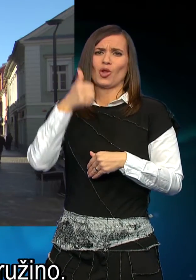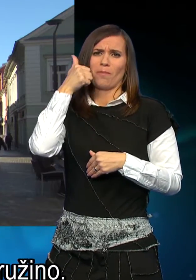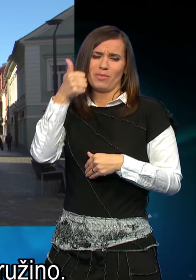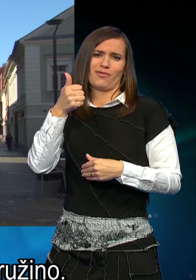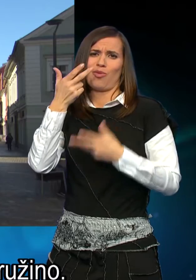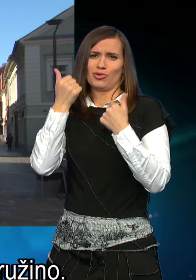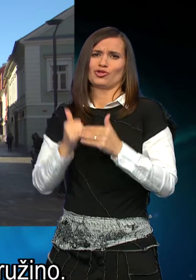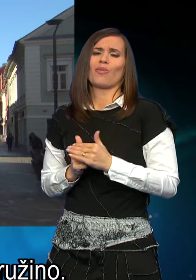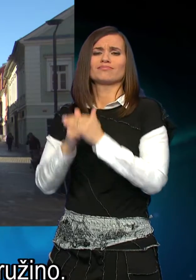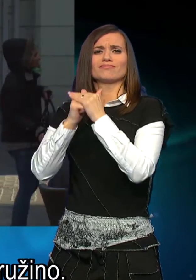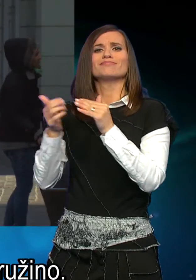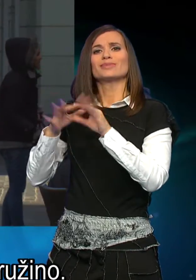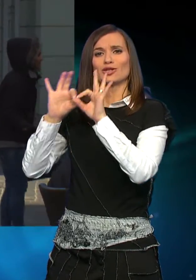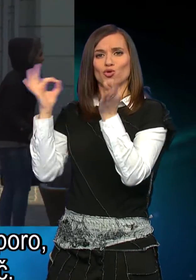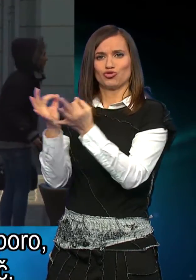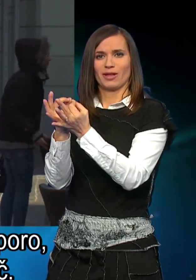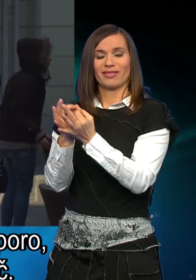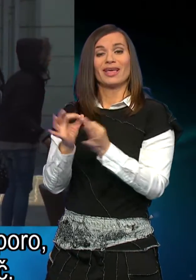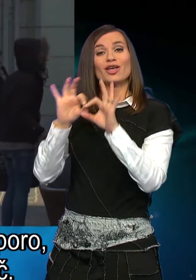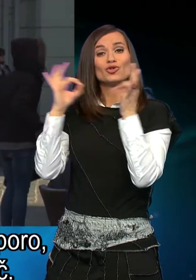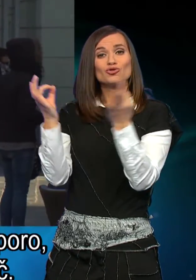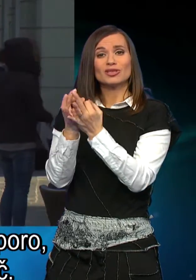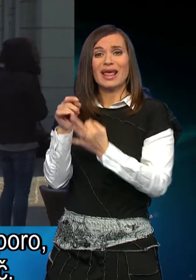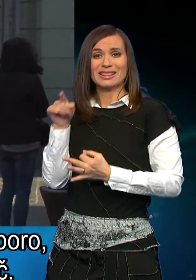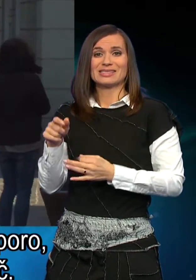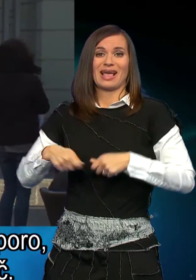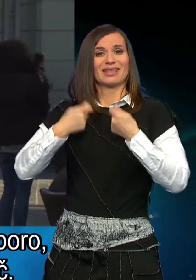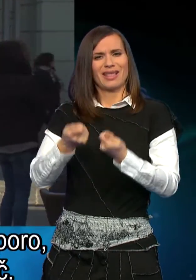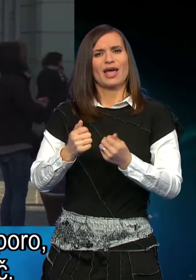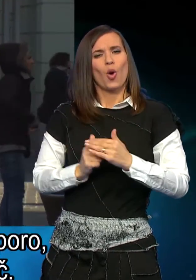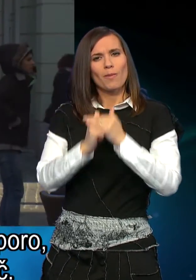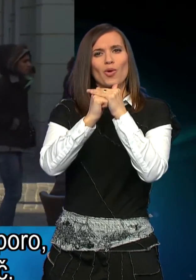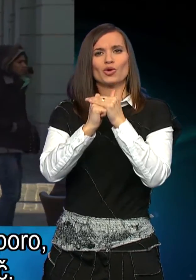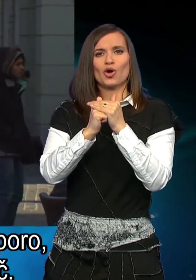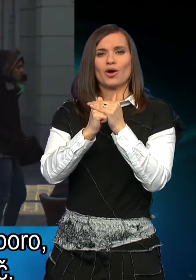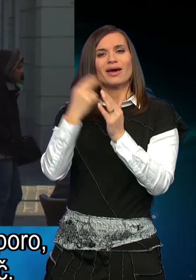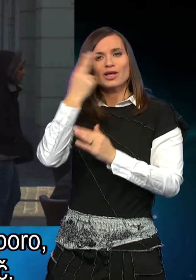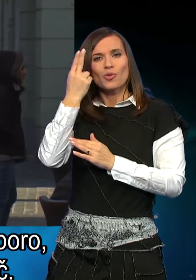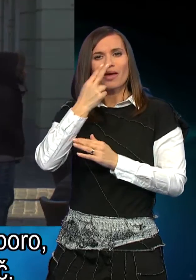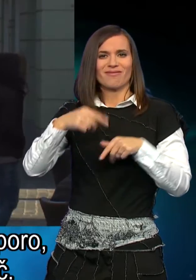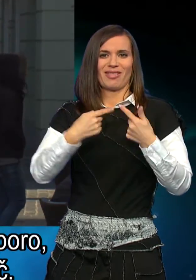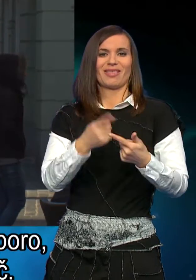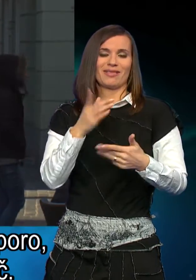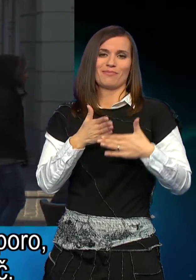obrnejo na družino. Družina je tista, ki daje oporo, razumevanje in pomoč.